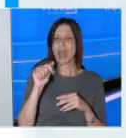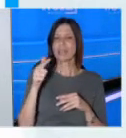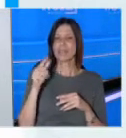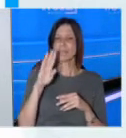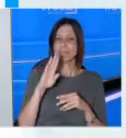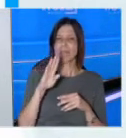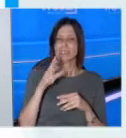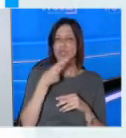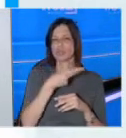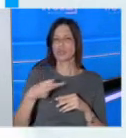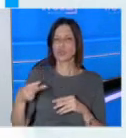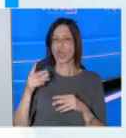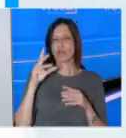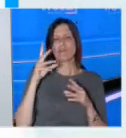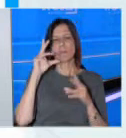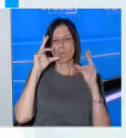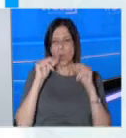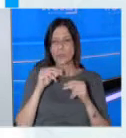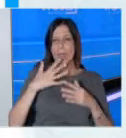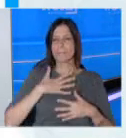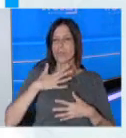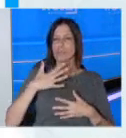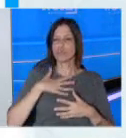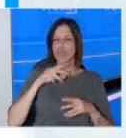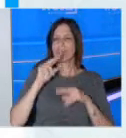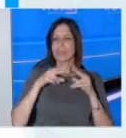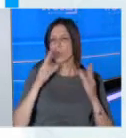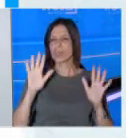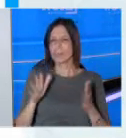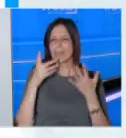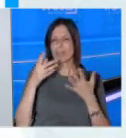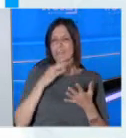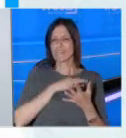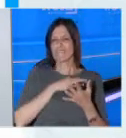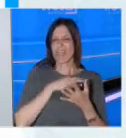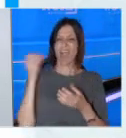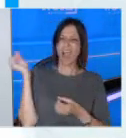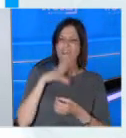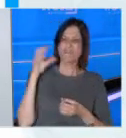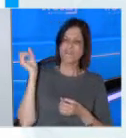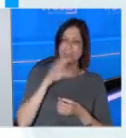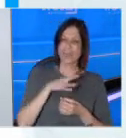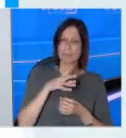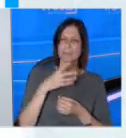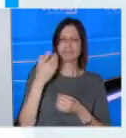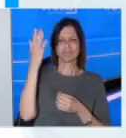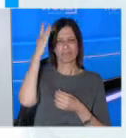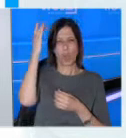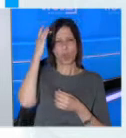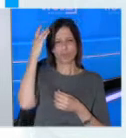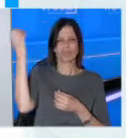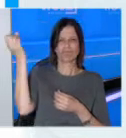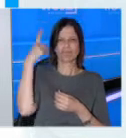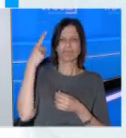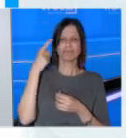מאבנים שהותחו בעוצמה אדירה בראשו על ידי פושעים, ונפצע אנושות בשבוע שעבר בלינץ' באקו. אני מאחל לרפואתו